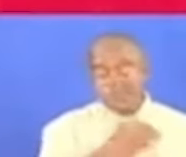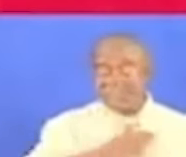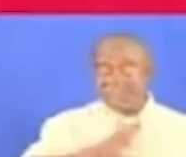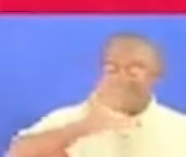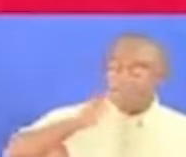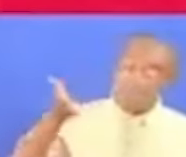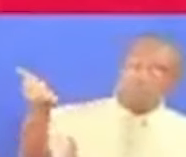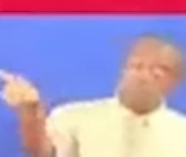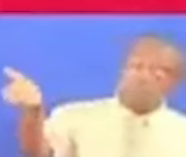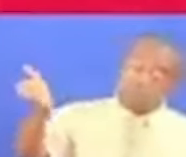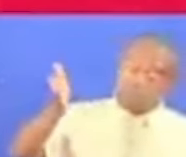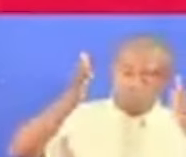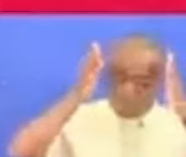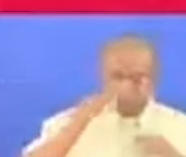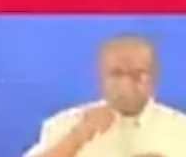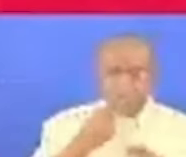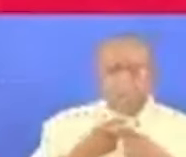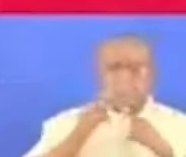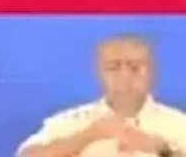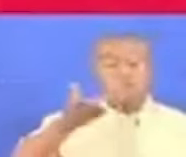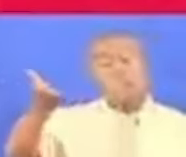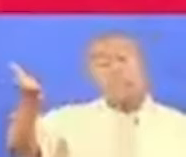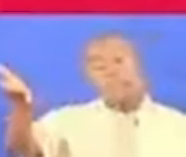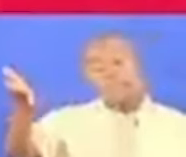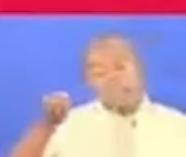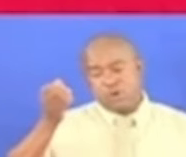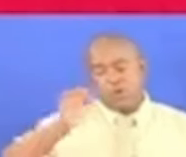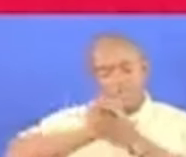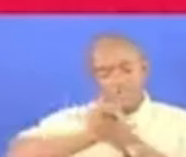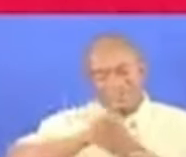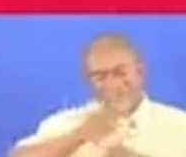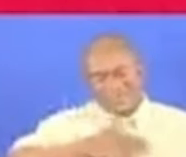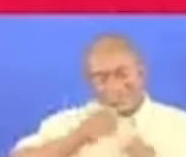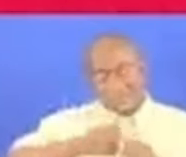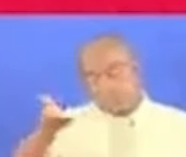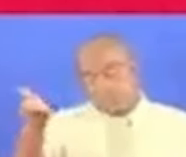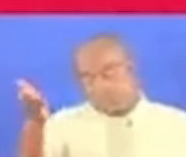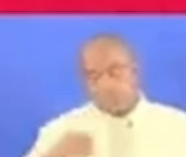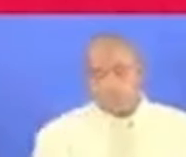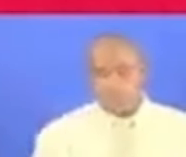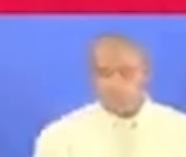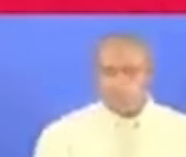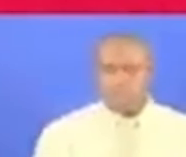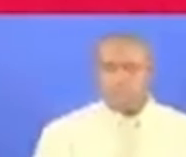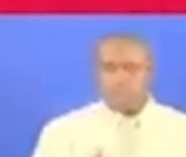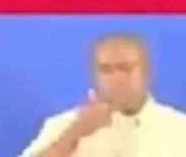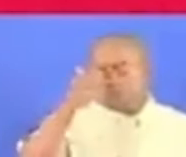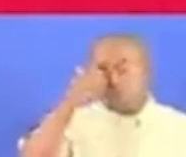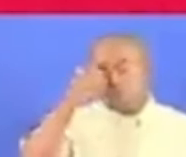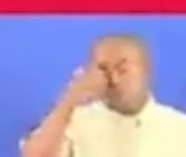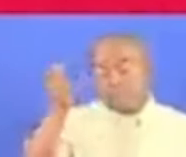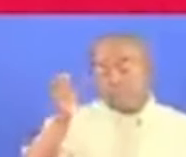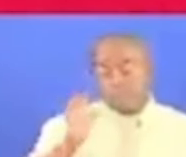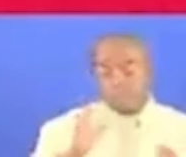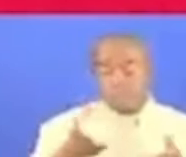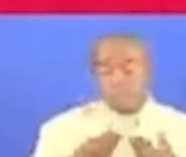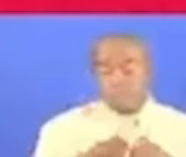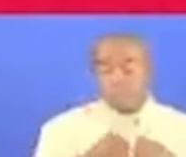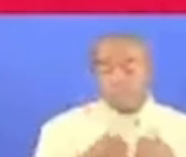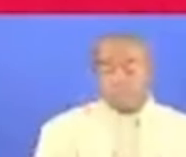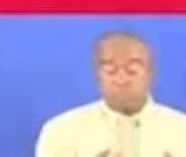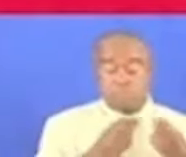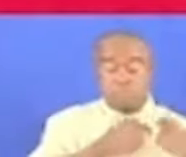Dr tulia akson Spa wa bunge la jhu Ya muo wa Tanzania kwa kui Kama yetu kuip juku la kucha msaada